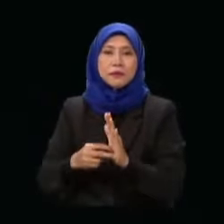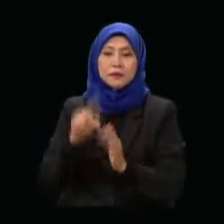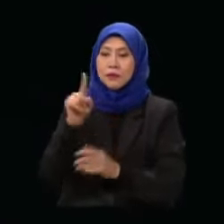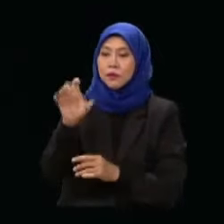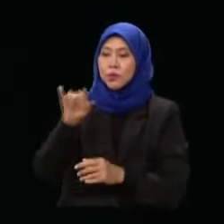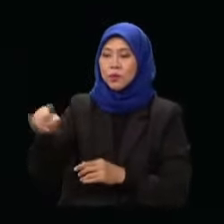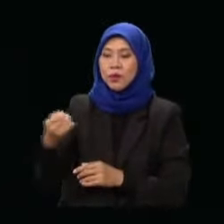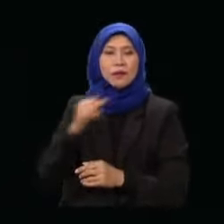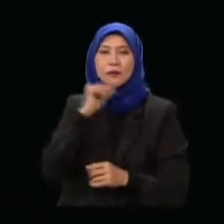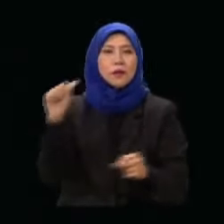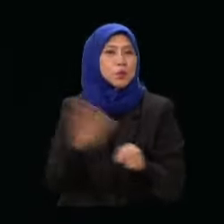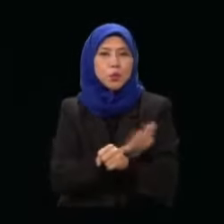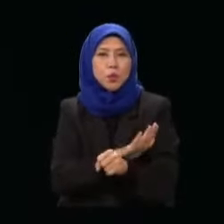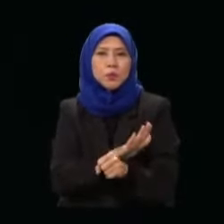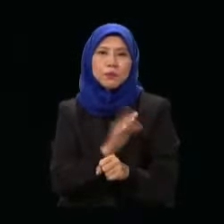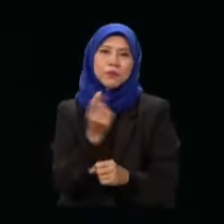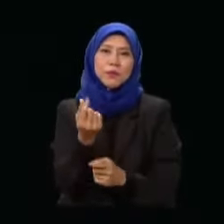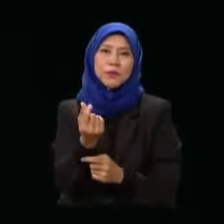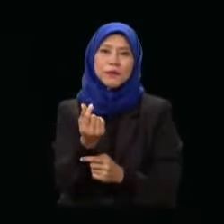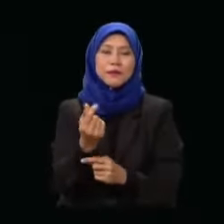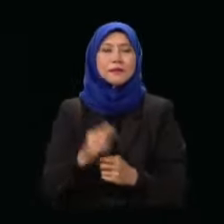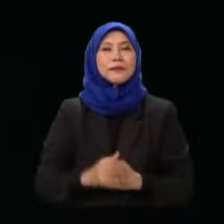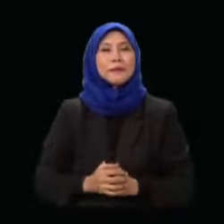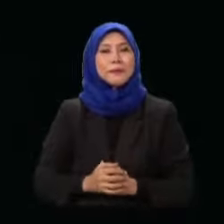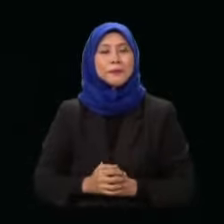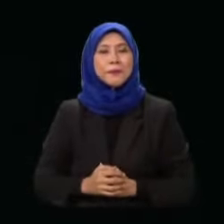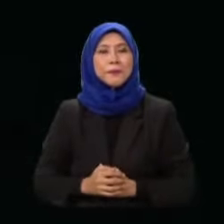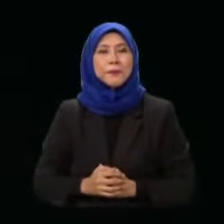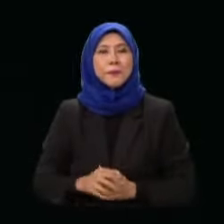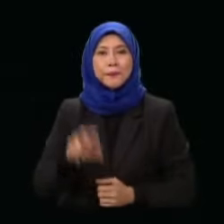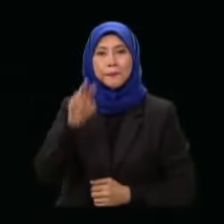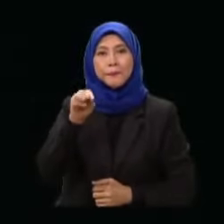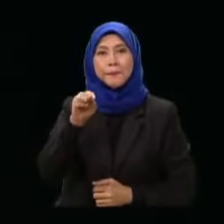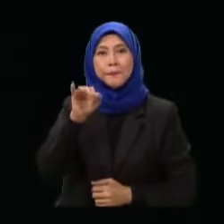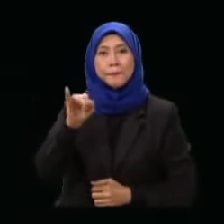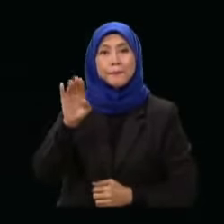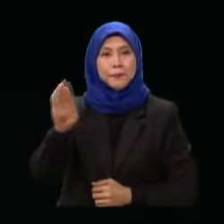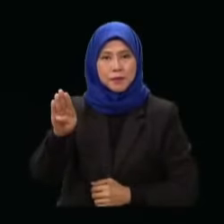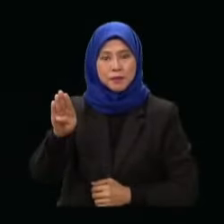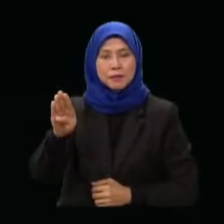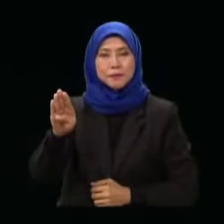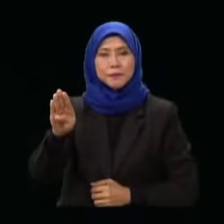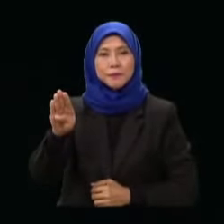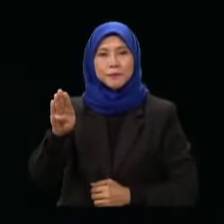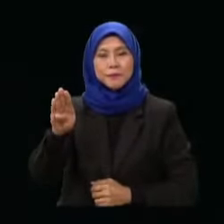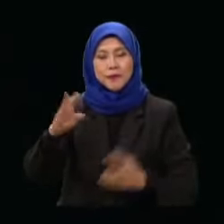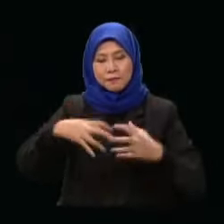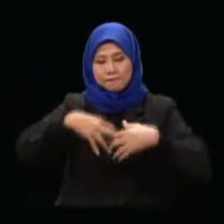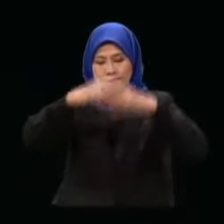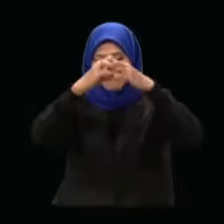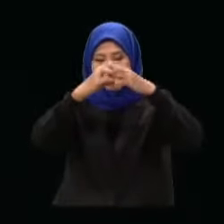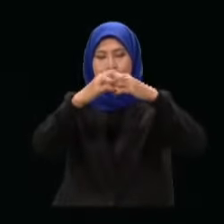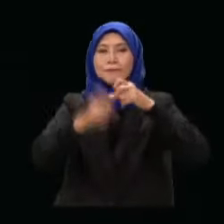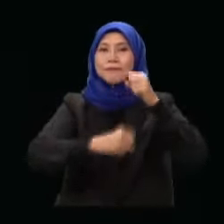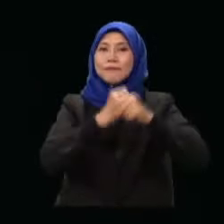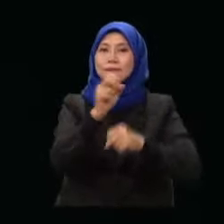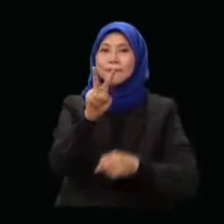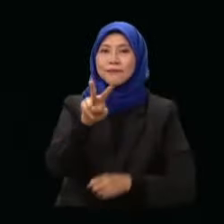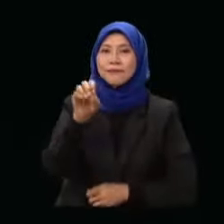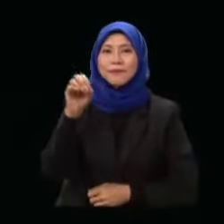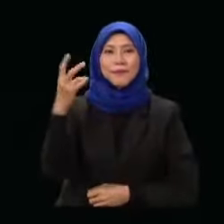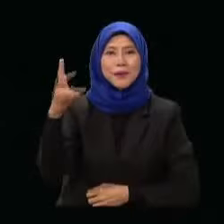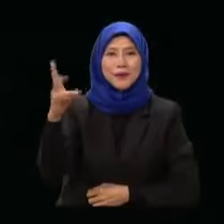cukupnya tapi melalui ya m id-emis sinindian blueprint yang dibangunkan tahun 2017